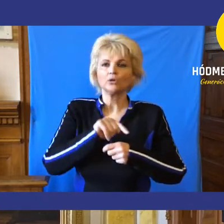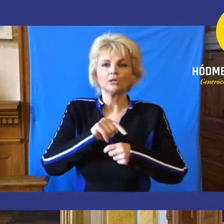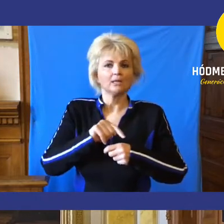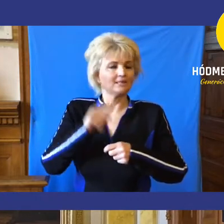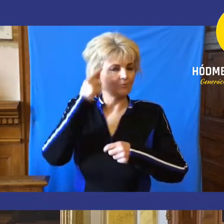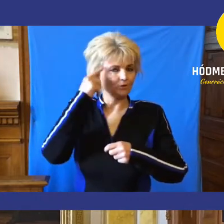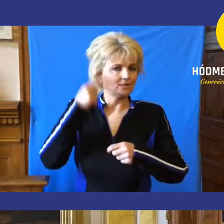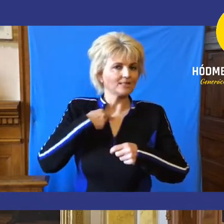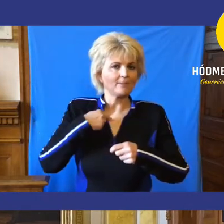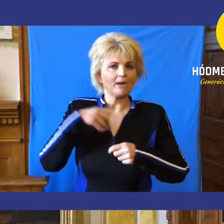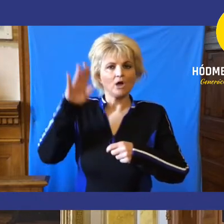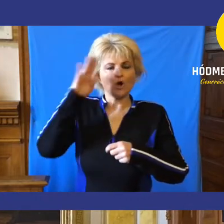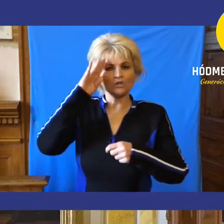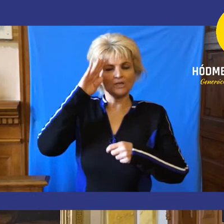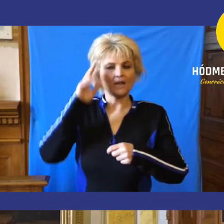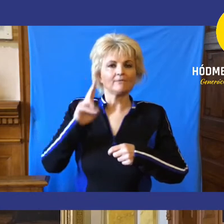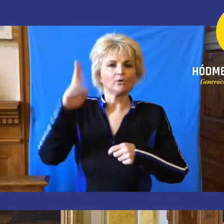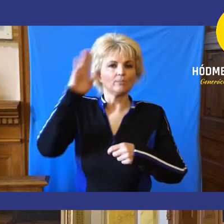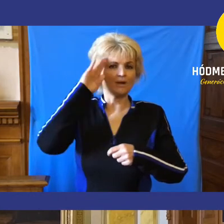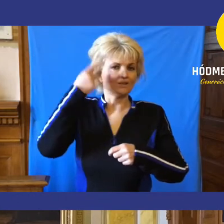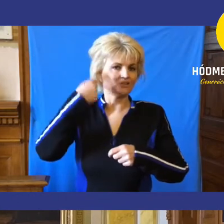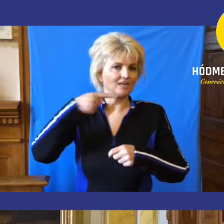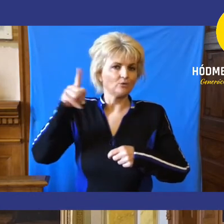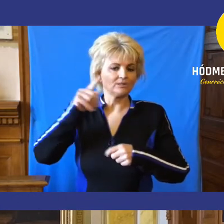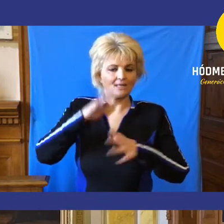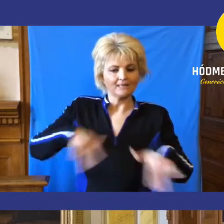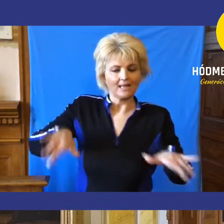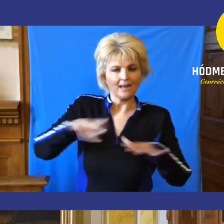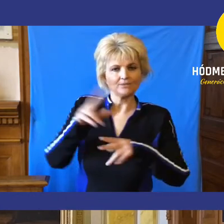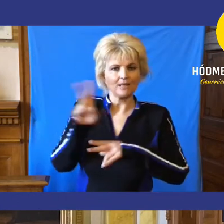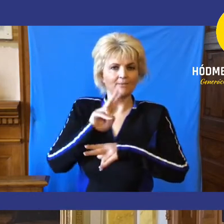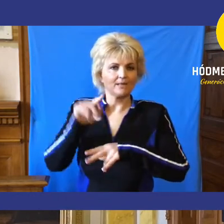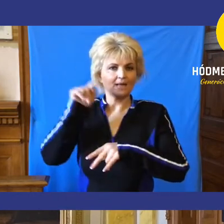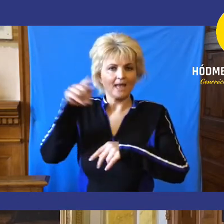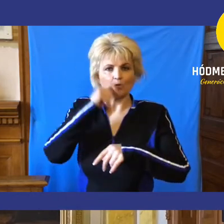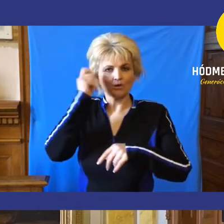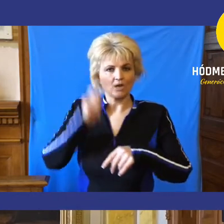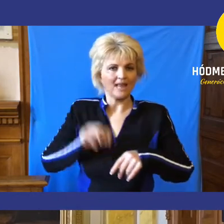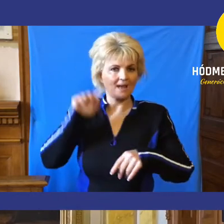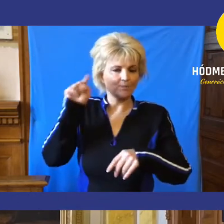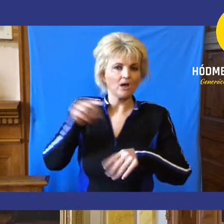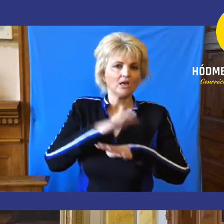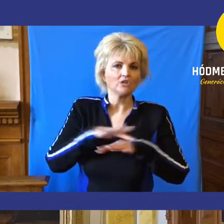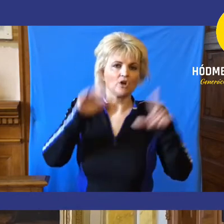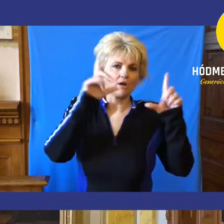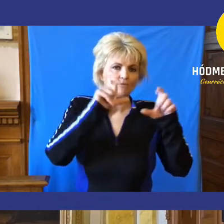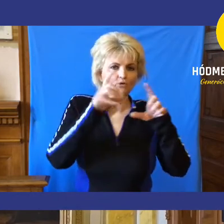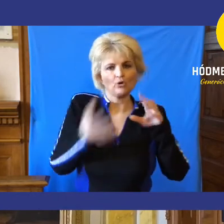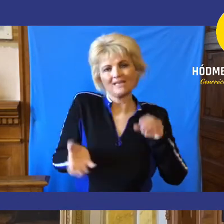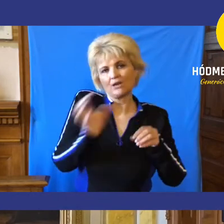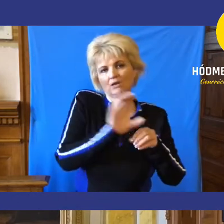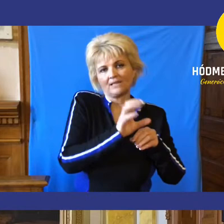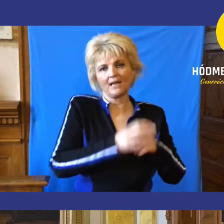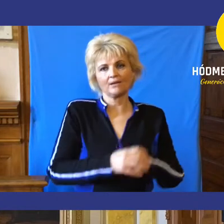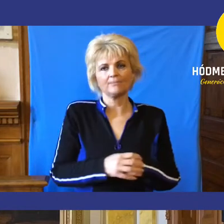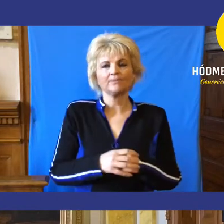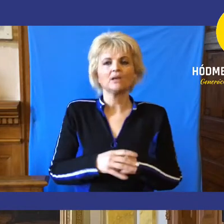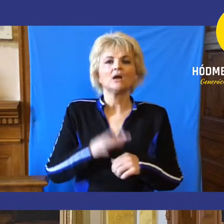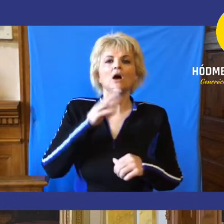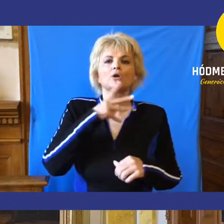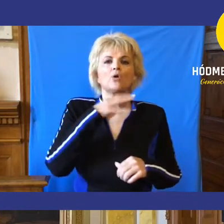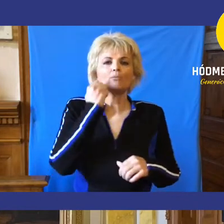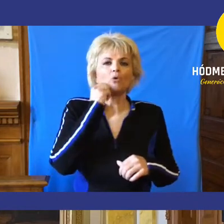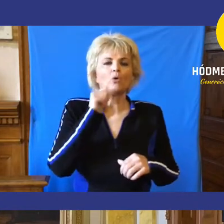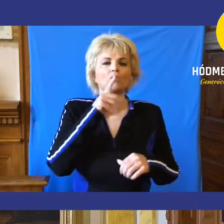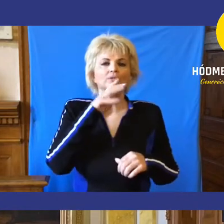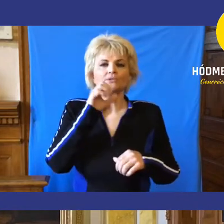nem jutott volna, a hadsereg főparancsnokát is kiküldte terepszemlére titokban Ukrajnában. Csak a fotók kikerültek. Ruszin Szendi Romulus tábornokot